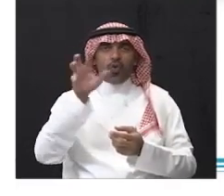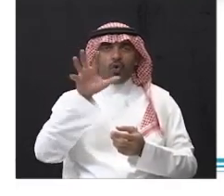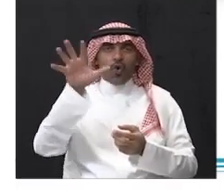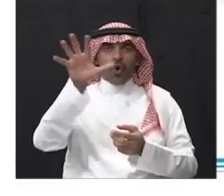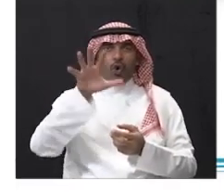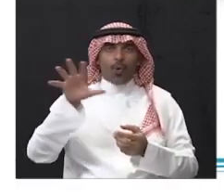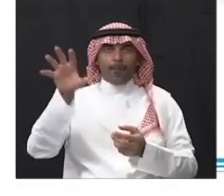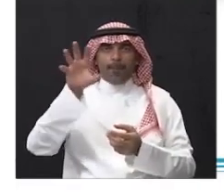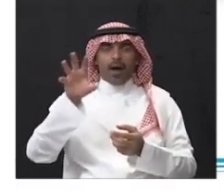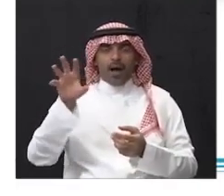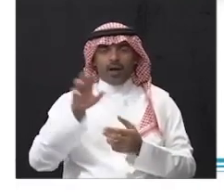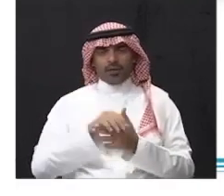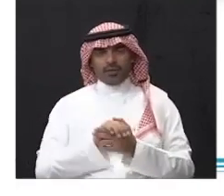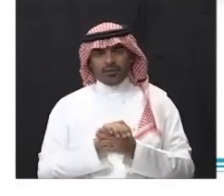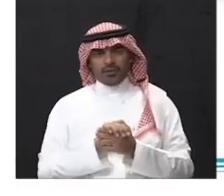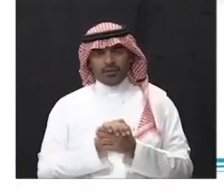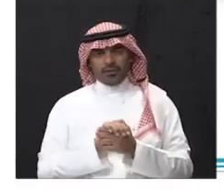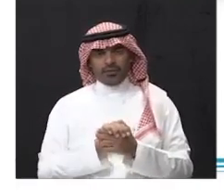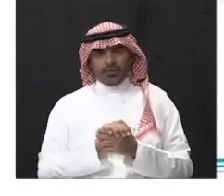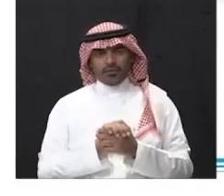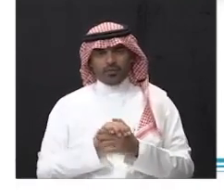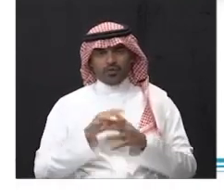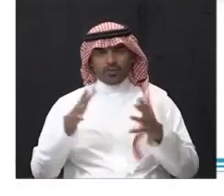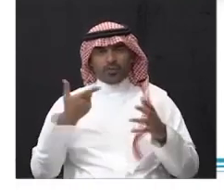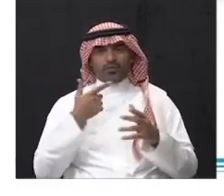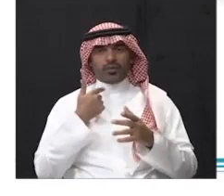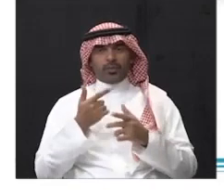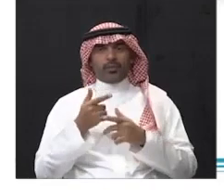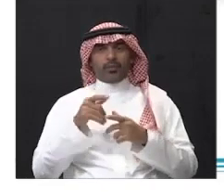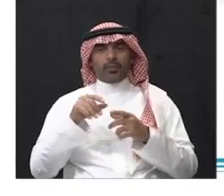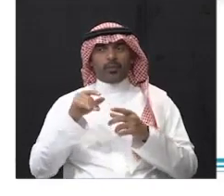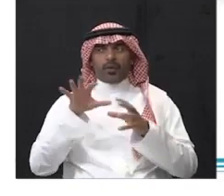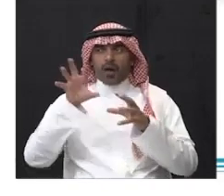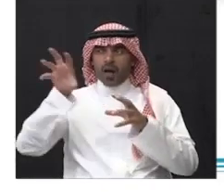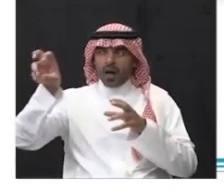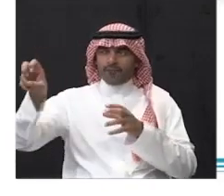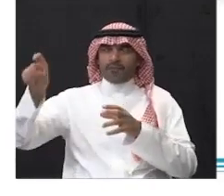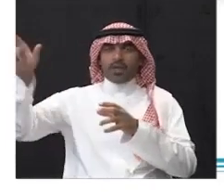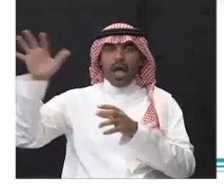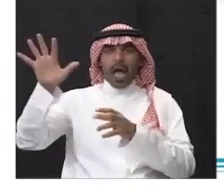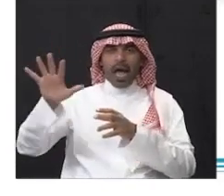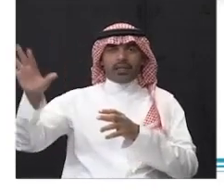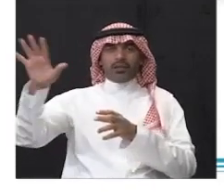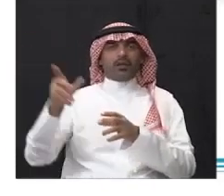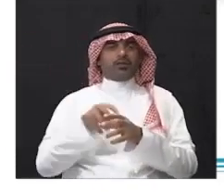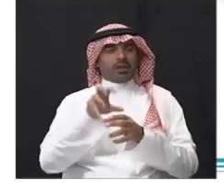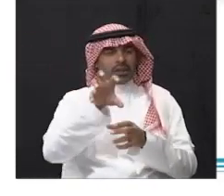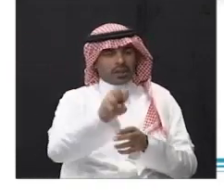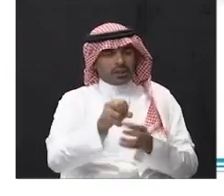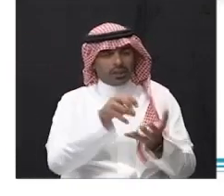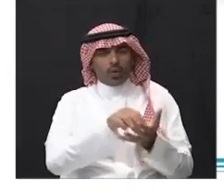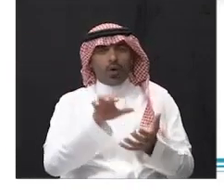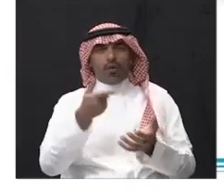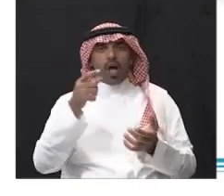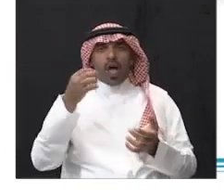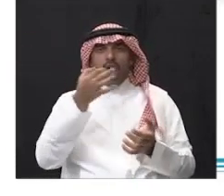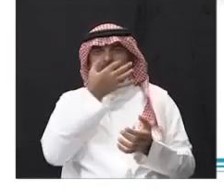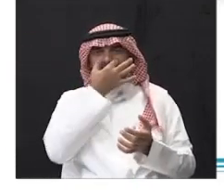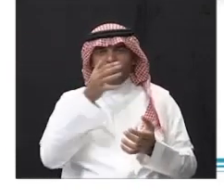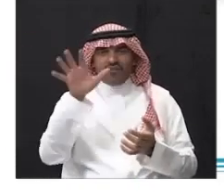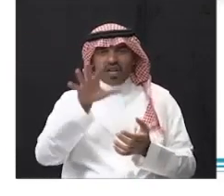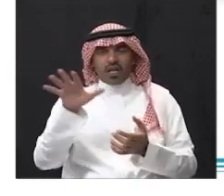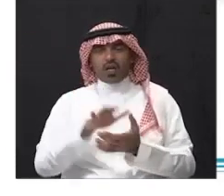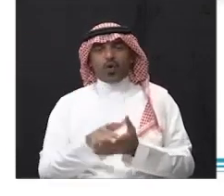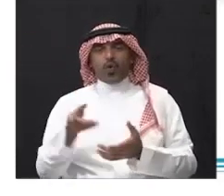الدعم من الحكومات الأوروبية لحماية مصالحها، فكانت مدخلاً للسيطرة السياسية